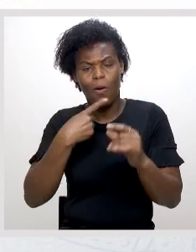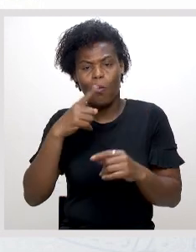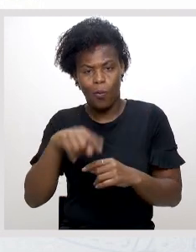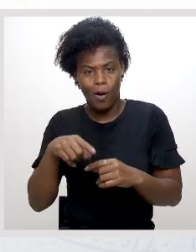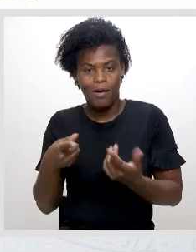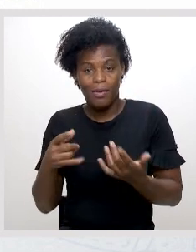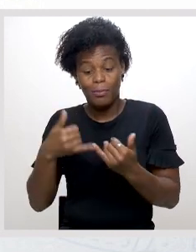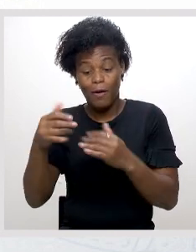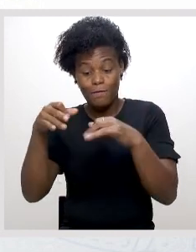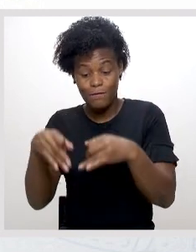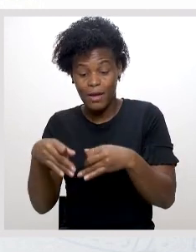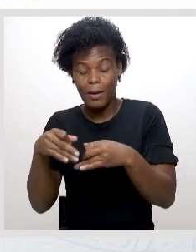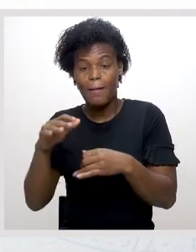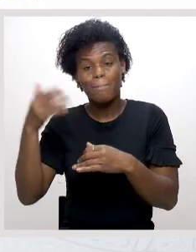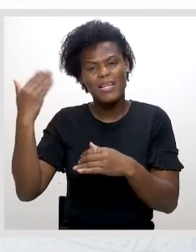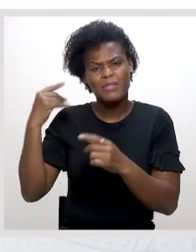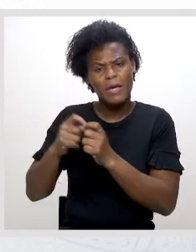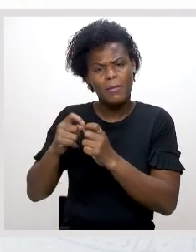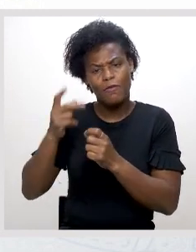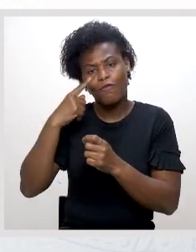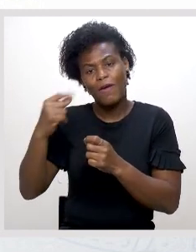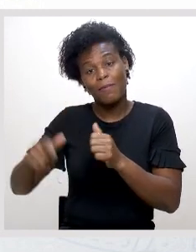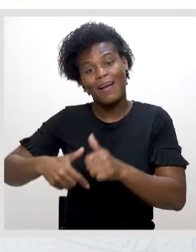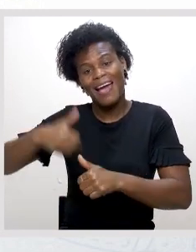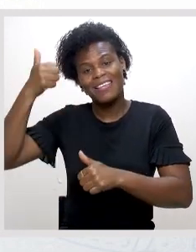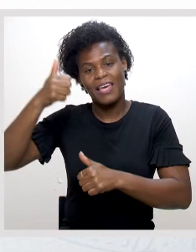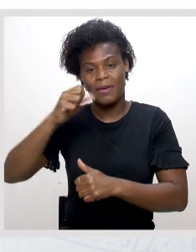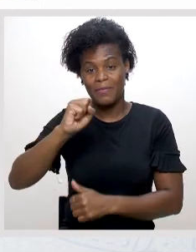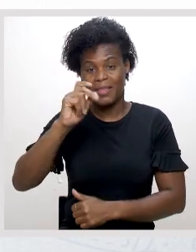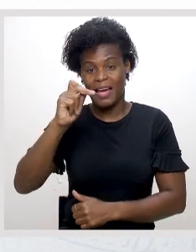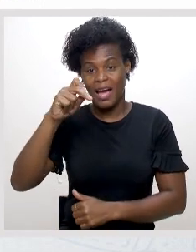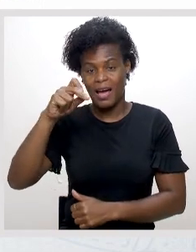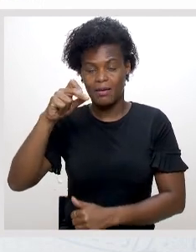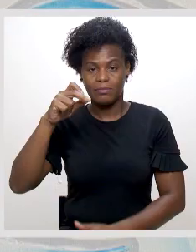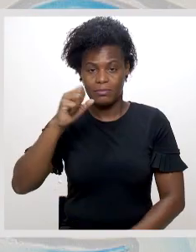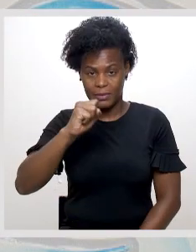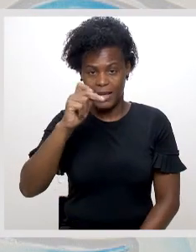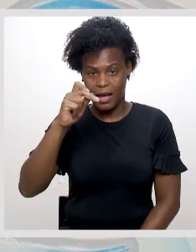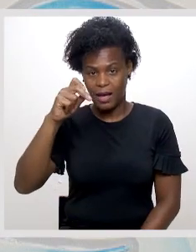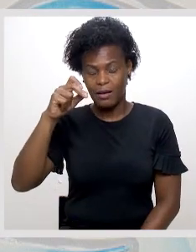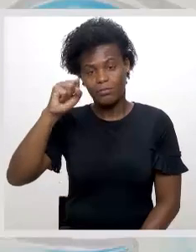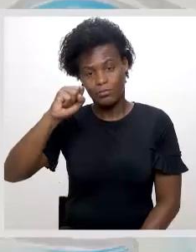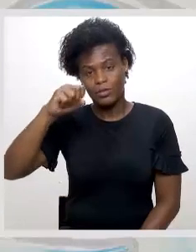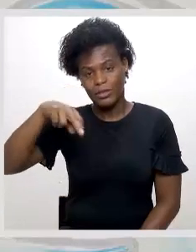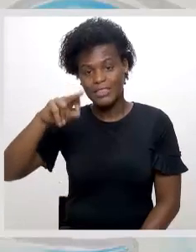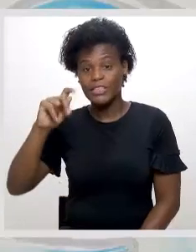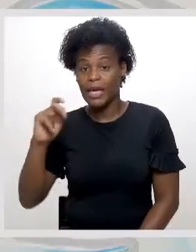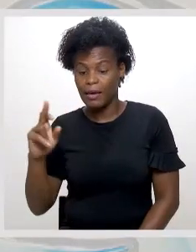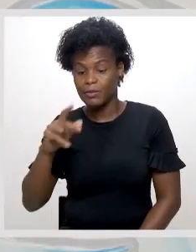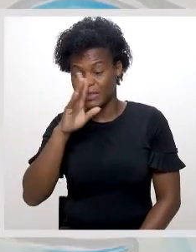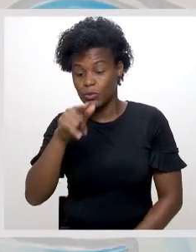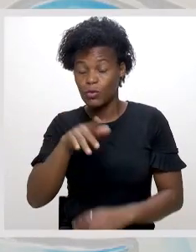Et finalement, passé récent du verbe gagner. Si tu fais ces phrases, tu vas voir qu'est-ce qui va